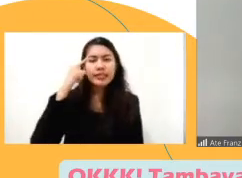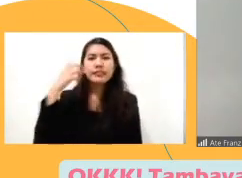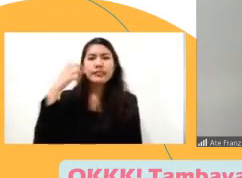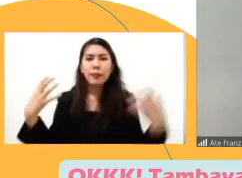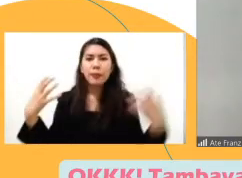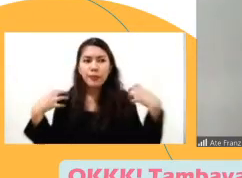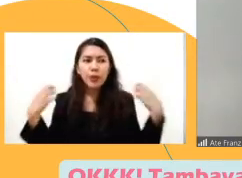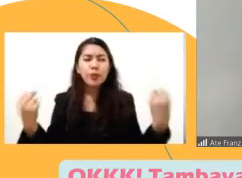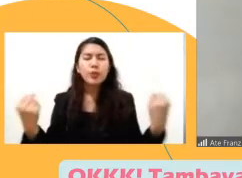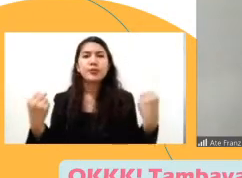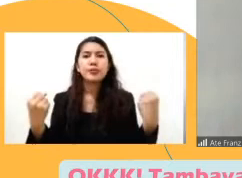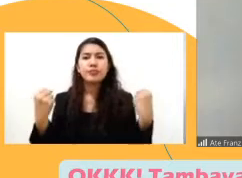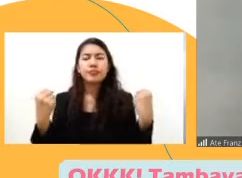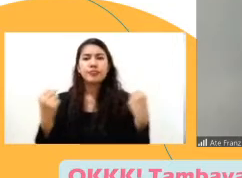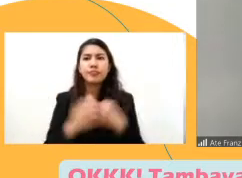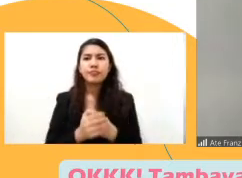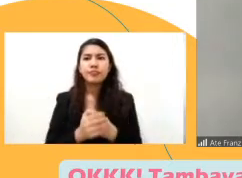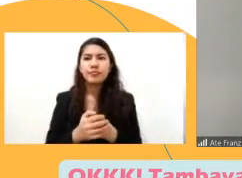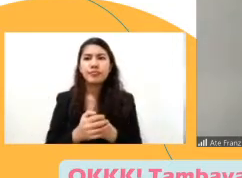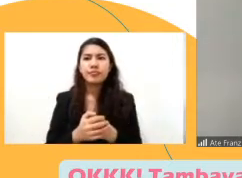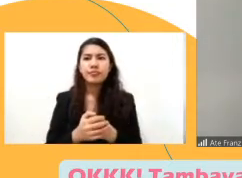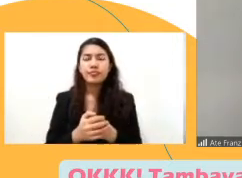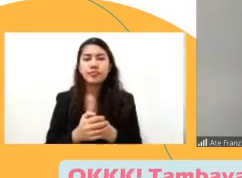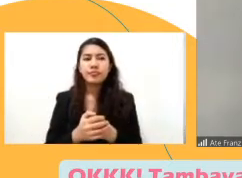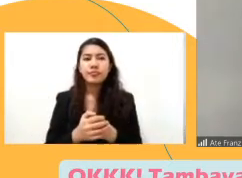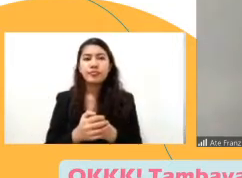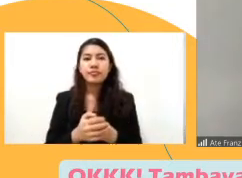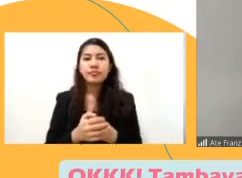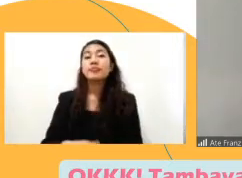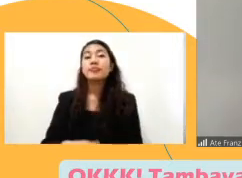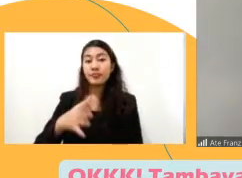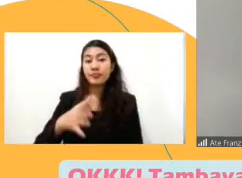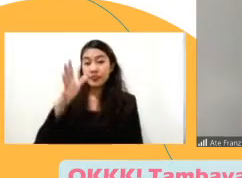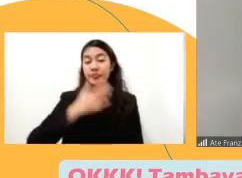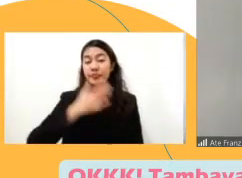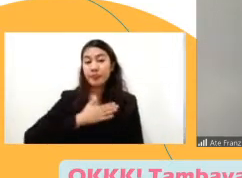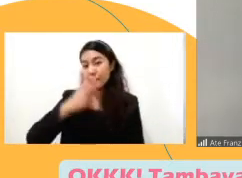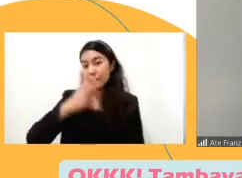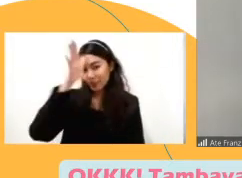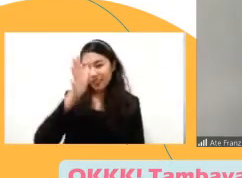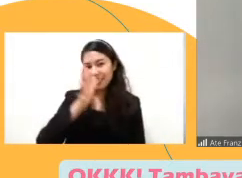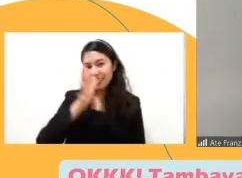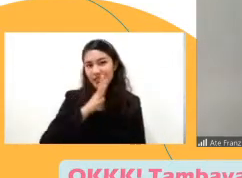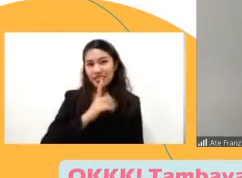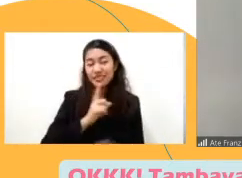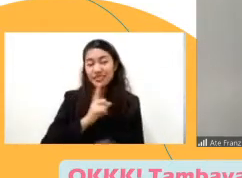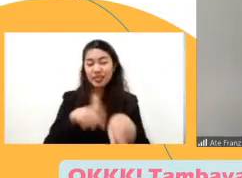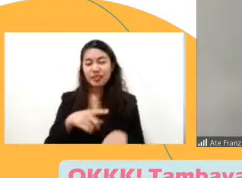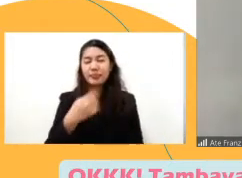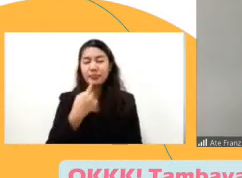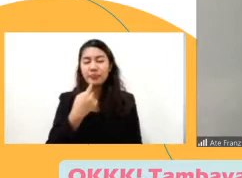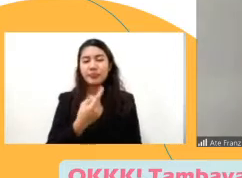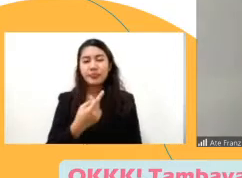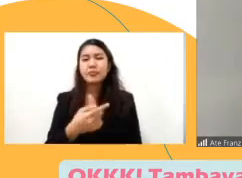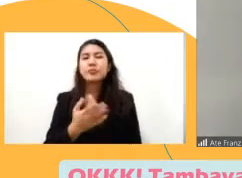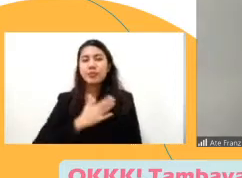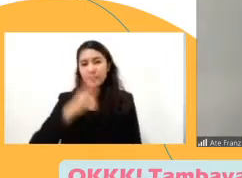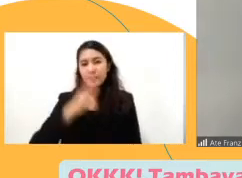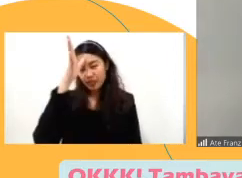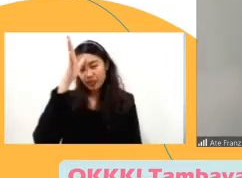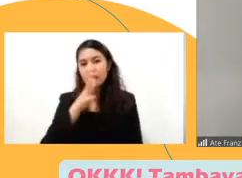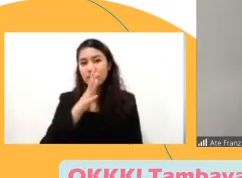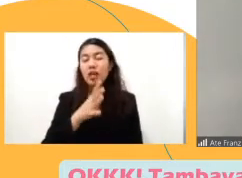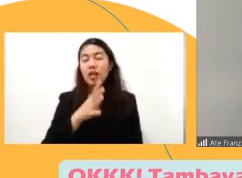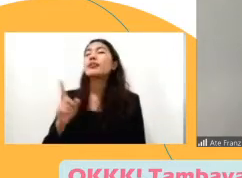katatagan? Ayan, sabi ni Erwin, ang kanyang mga magulang. No, napakaganda kasi sila yung mga tao na